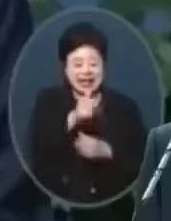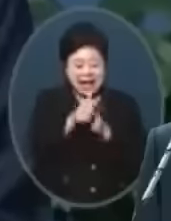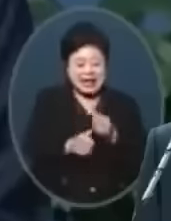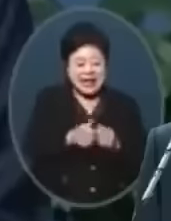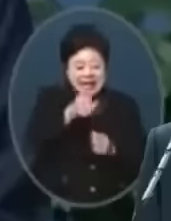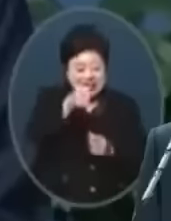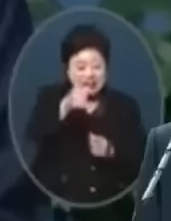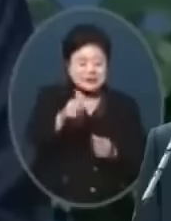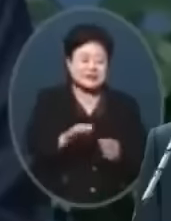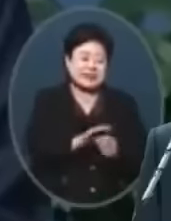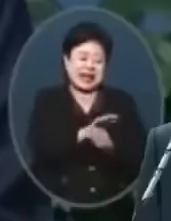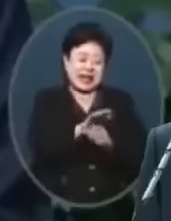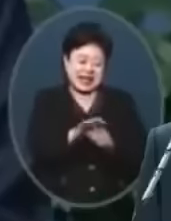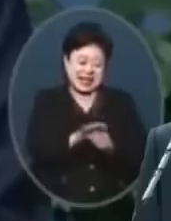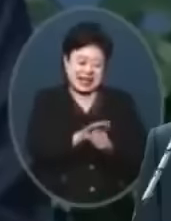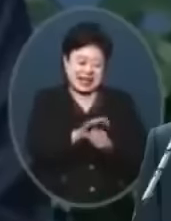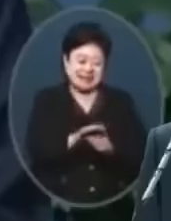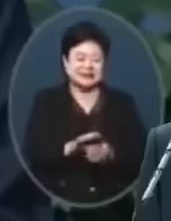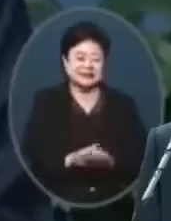하나님을 사랑하는데